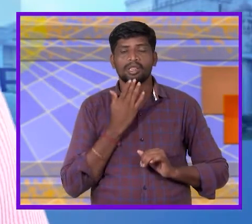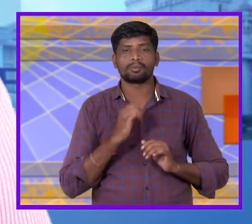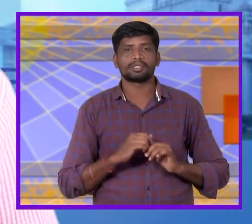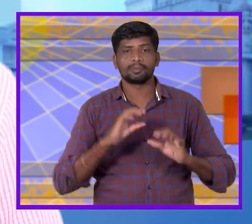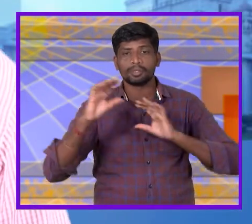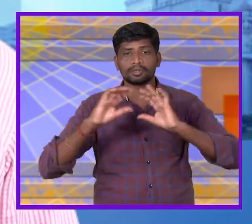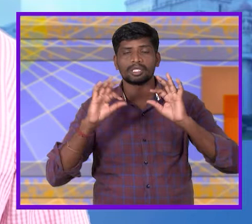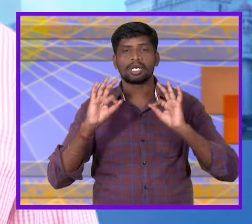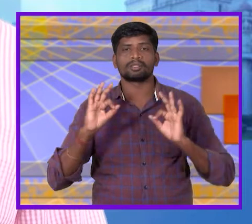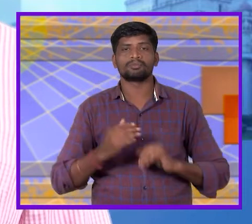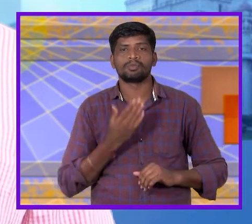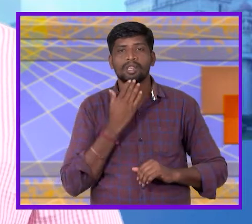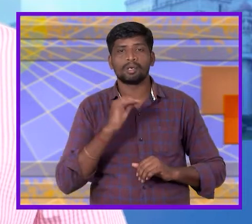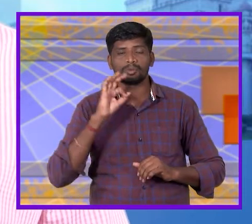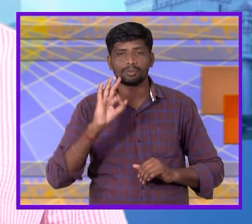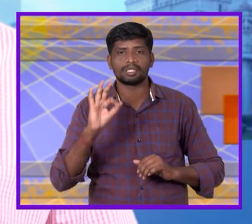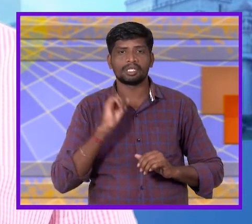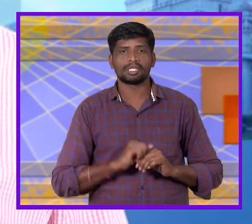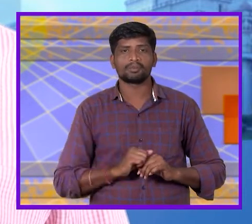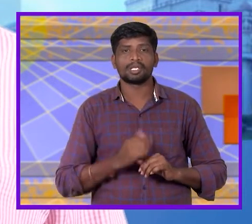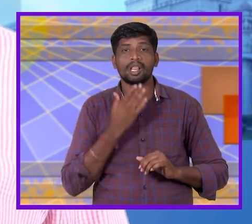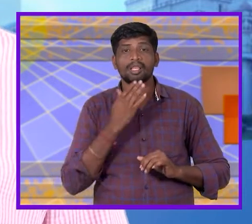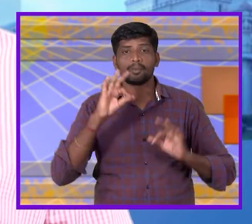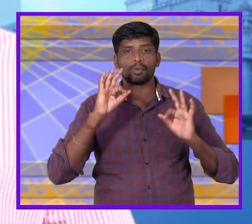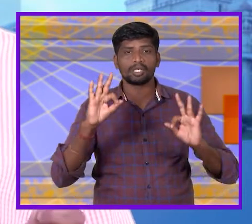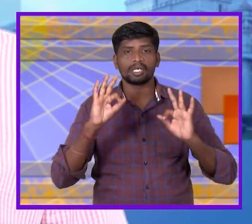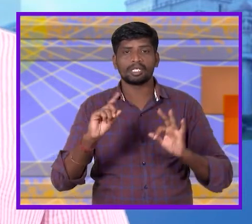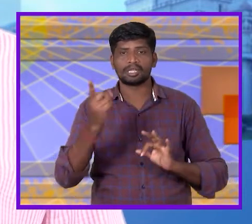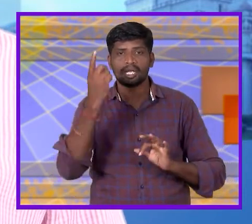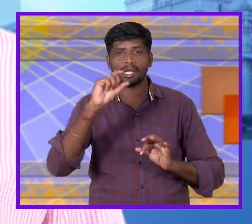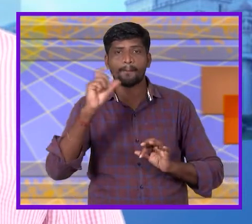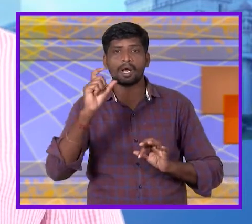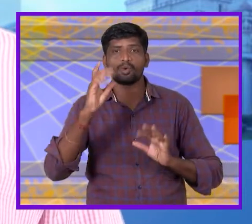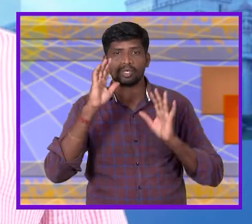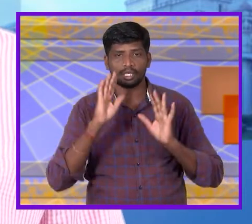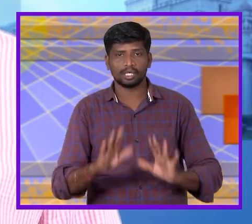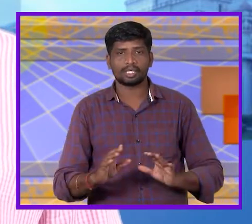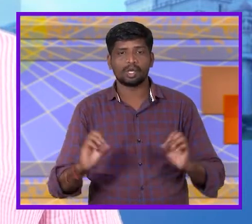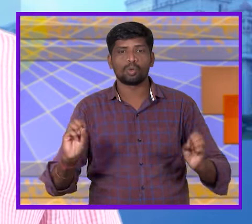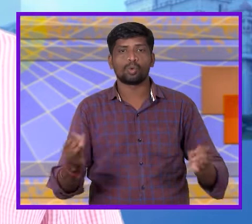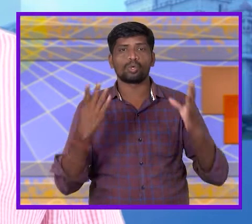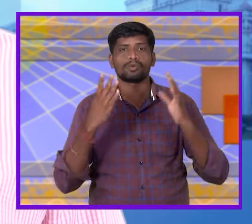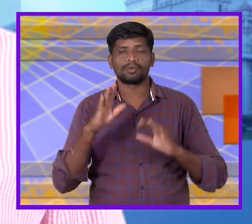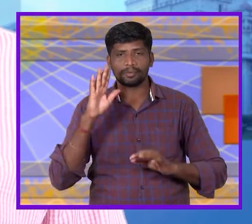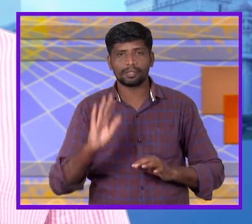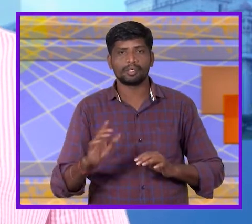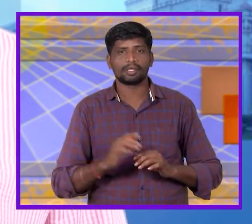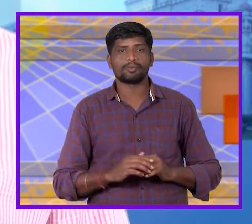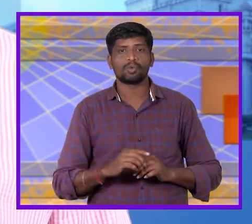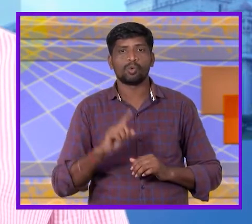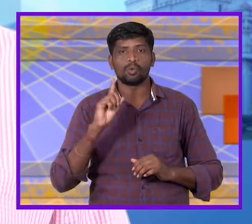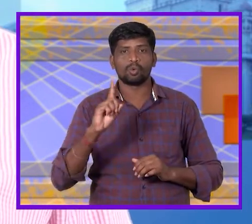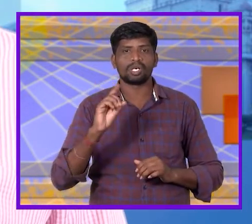இந்த செம்மொழிக்கு என்று, செம்மொழி தமிழுக்கென்று ஒரு தனி பல்கலைக்கழகம் தோற்றுவிக்கப்பட வேண்டும்